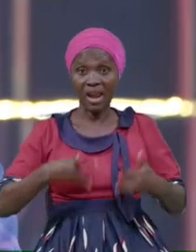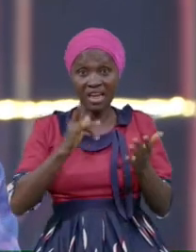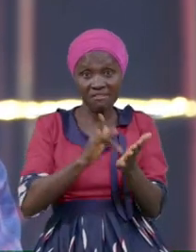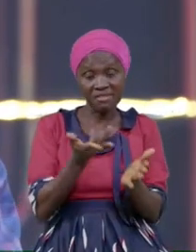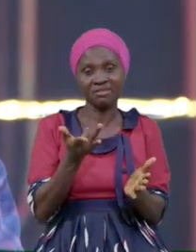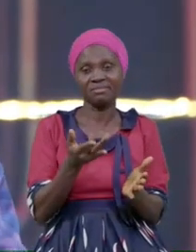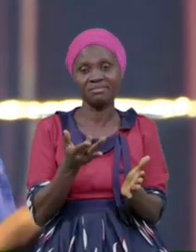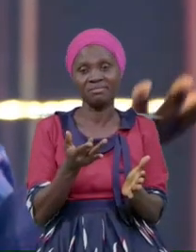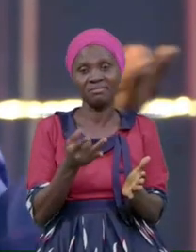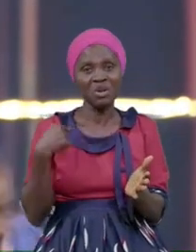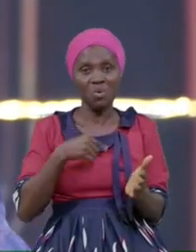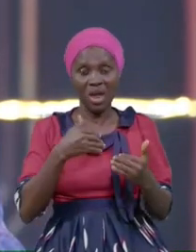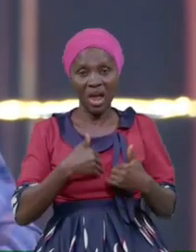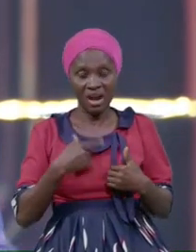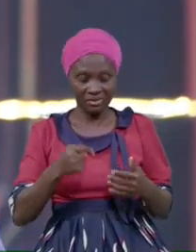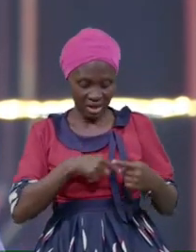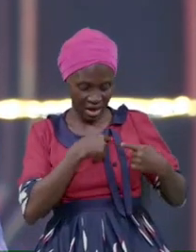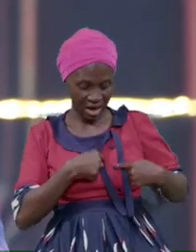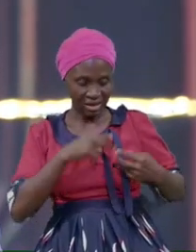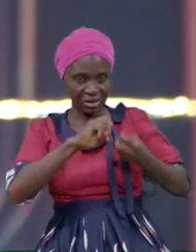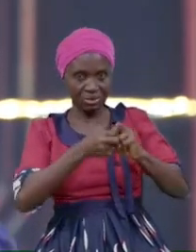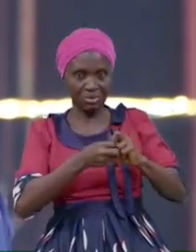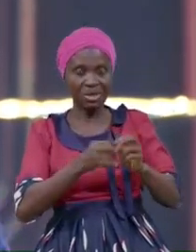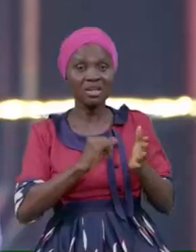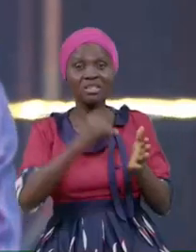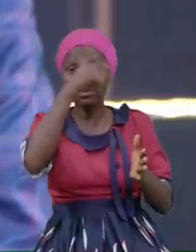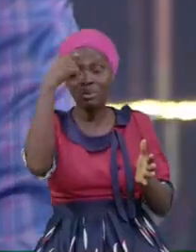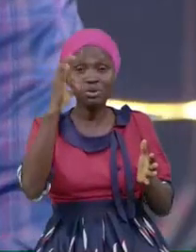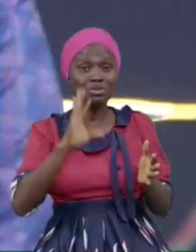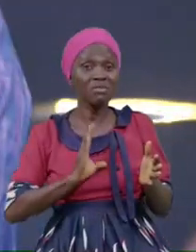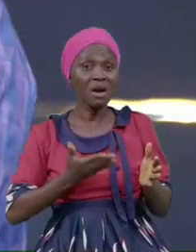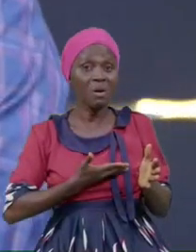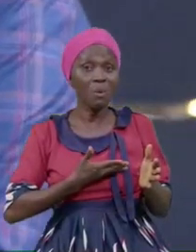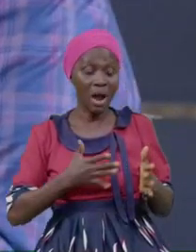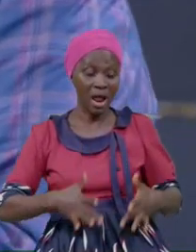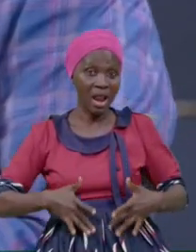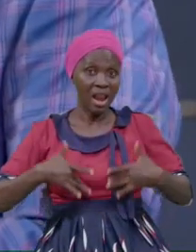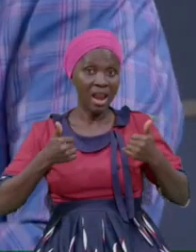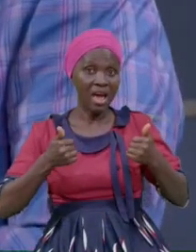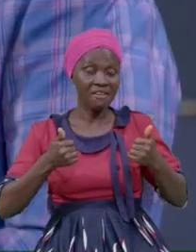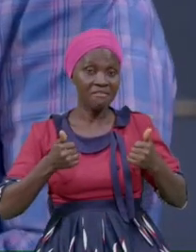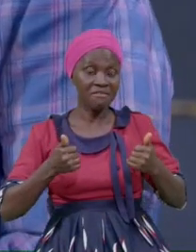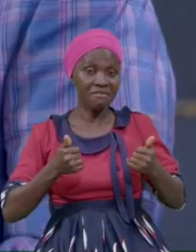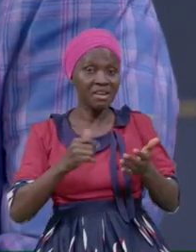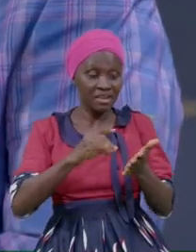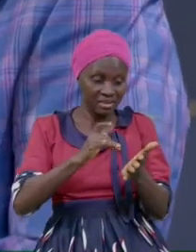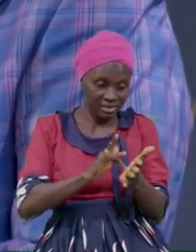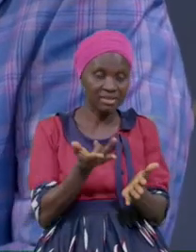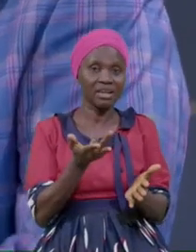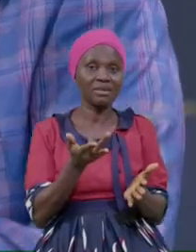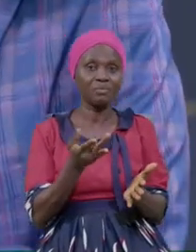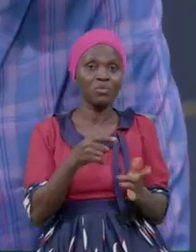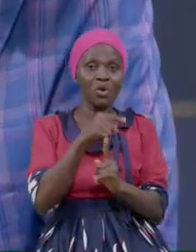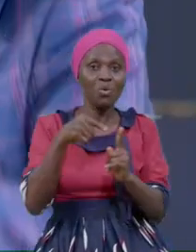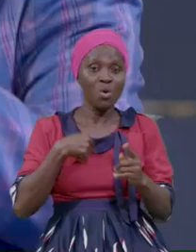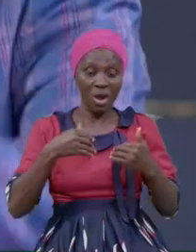Nous avons des problèmes cardiaques à cause de notre mode de vie. Nous avons problèmes de sang, de sugar,